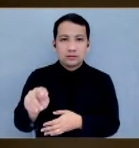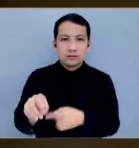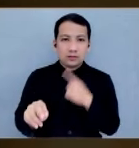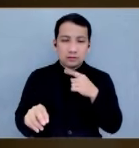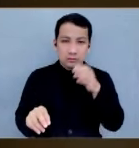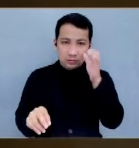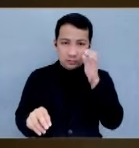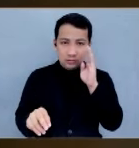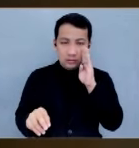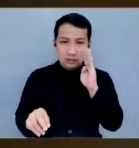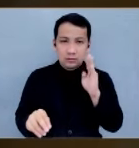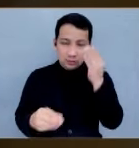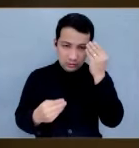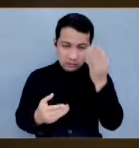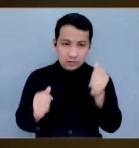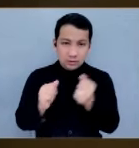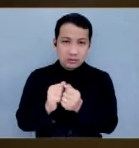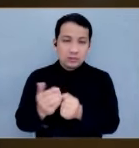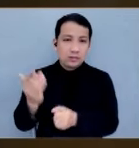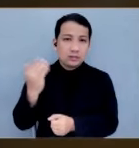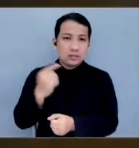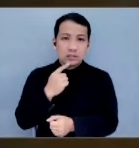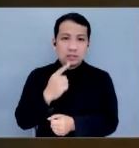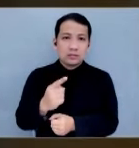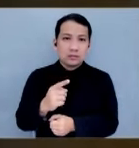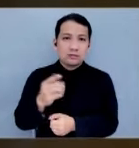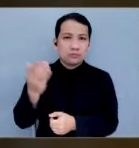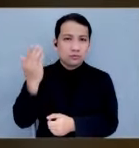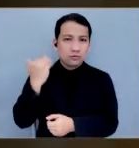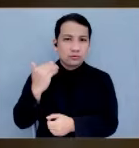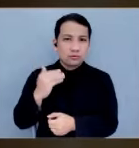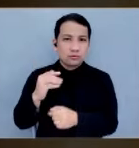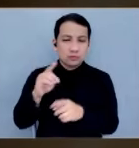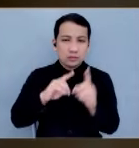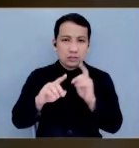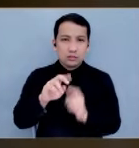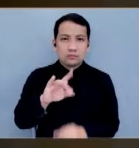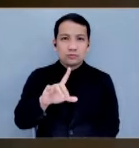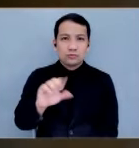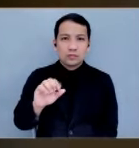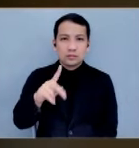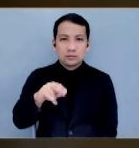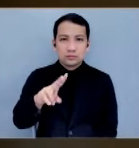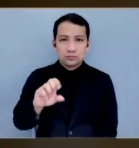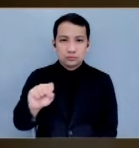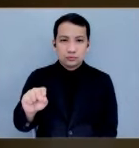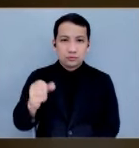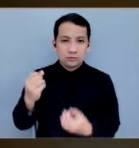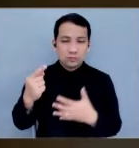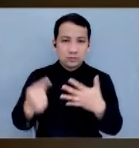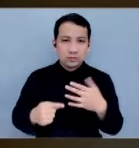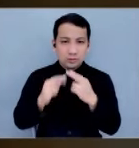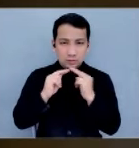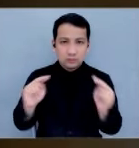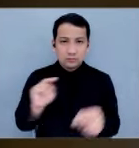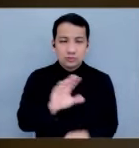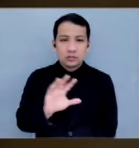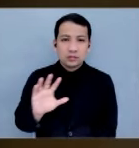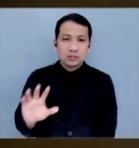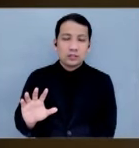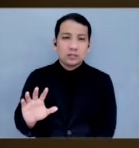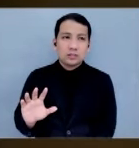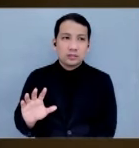na matagal na kasama ni Jacqueline sa Mula sa Puso at marami pang iba. Nagbabalita mula sa Frontline,